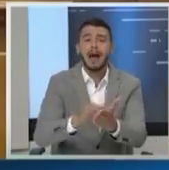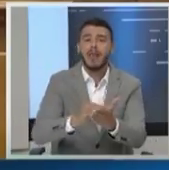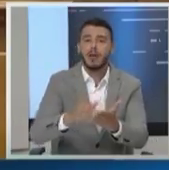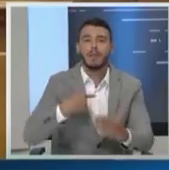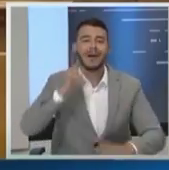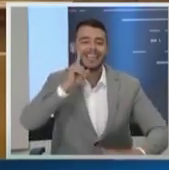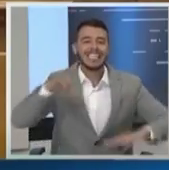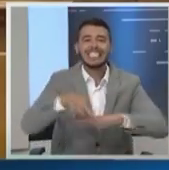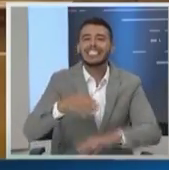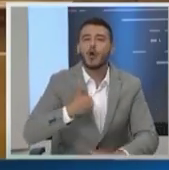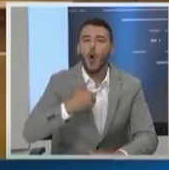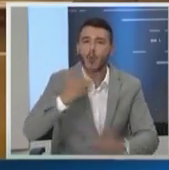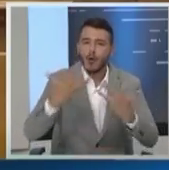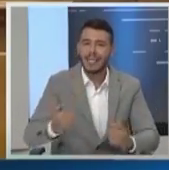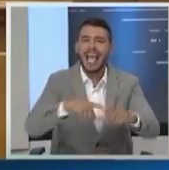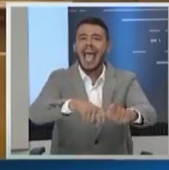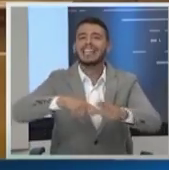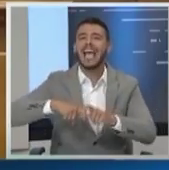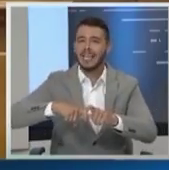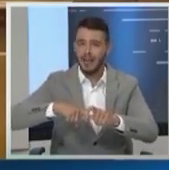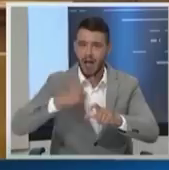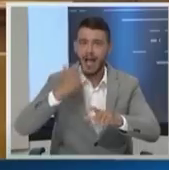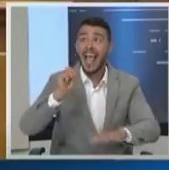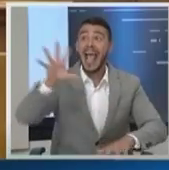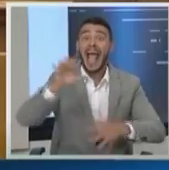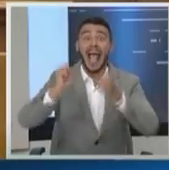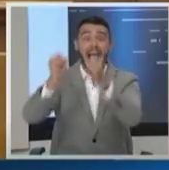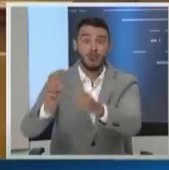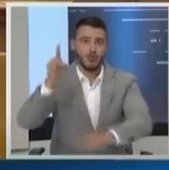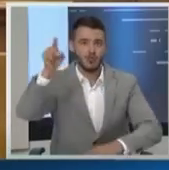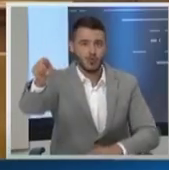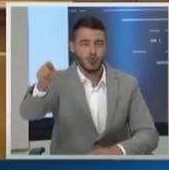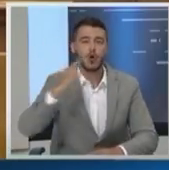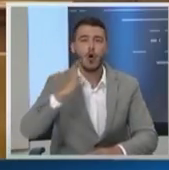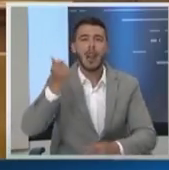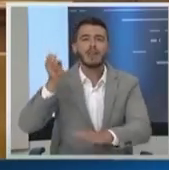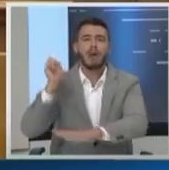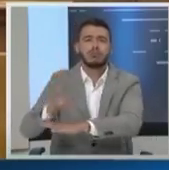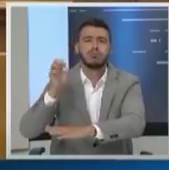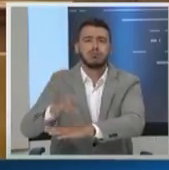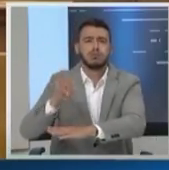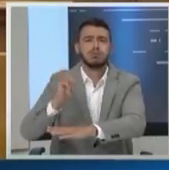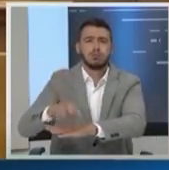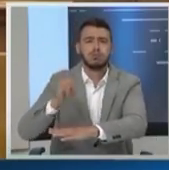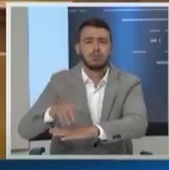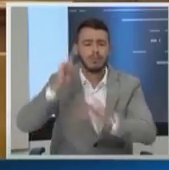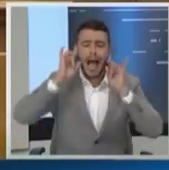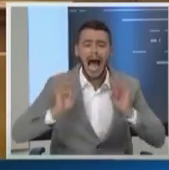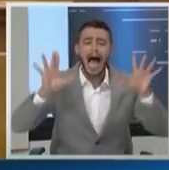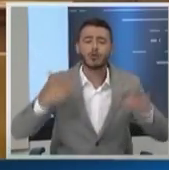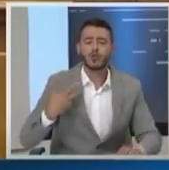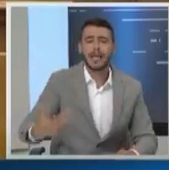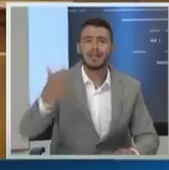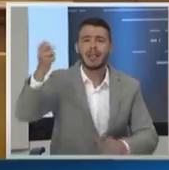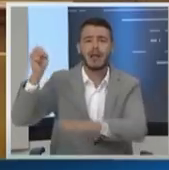offshore χρεοκοπημένη που τη χρηματοδοτούσε με κοντά 1 εκατομμύριο κάποιος άγνωστος επιχειρηματίας μέσω offshore. Η οποία